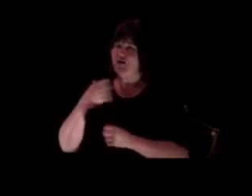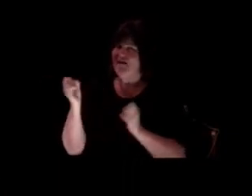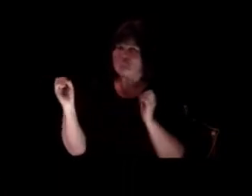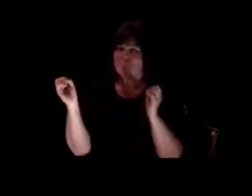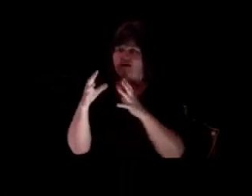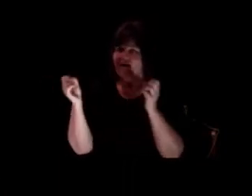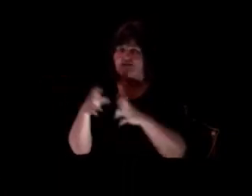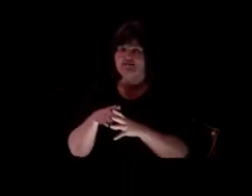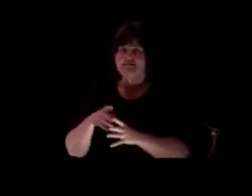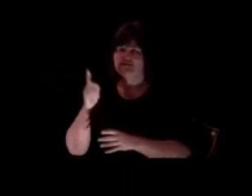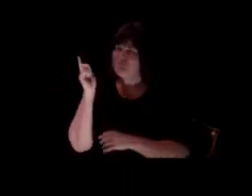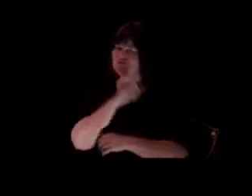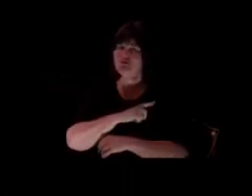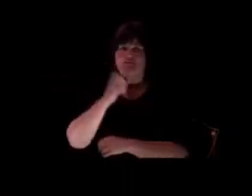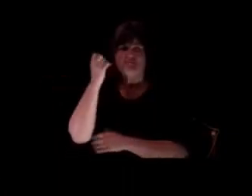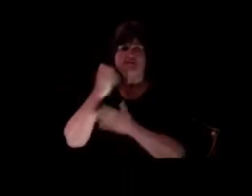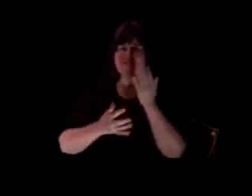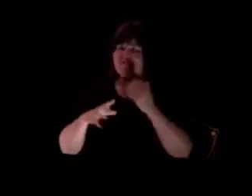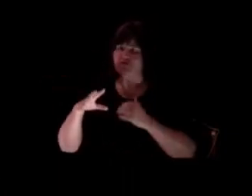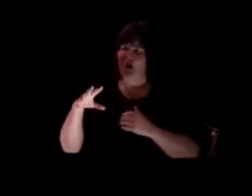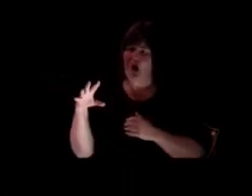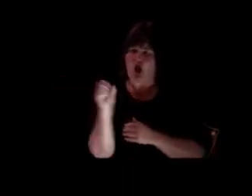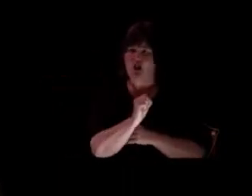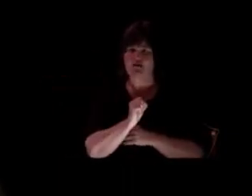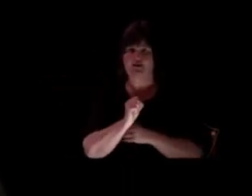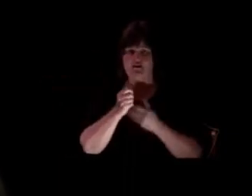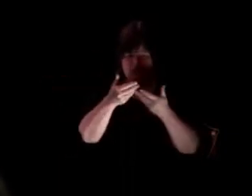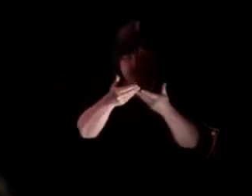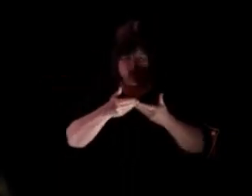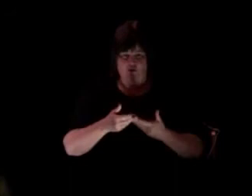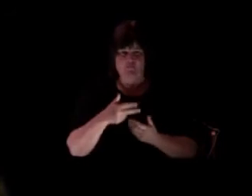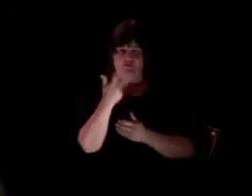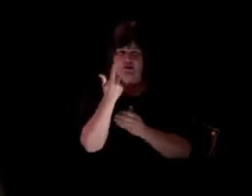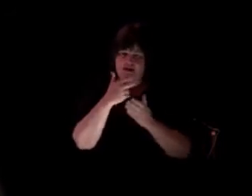beskrev alt. Det kom tre tatt pakket siden,